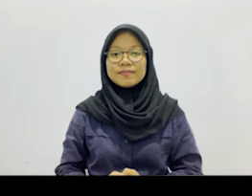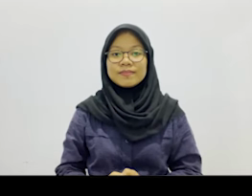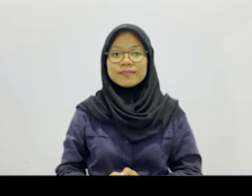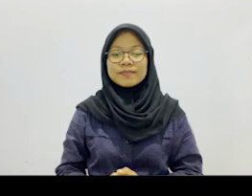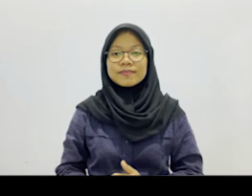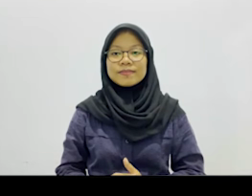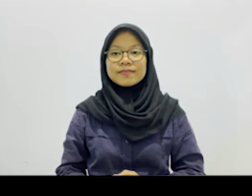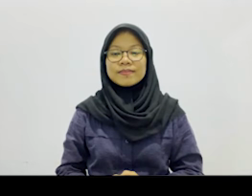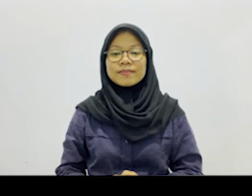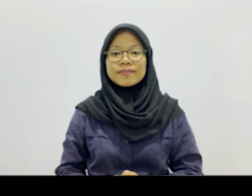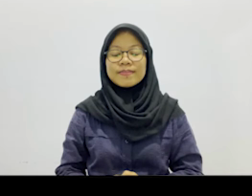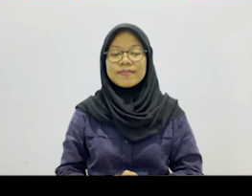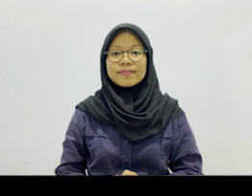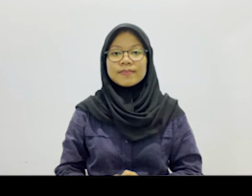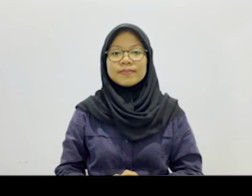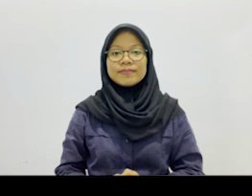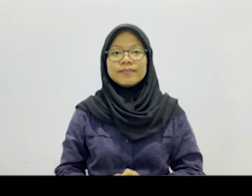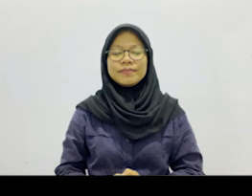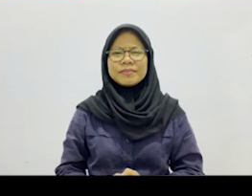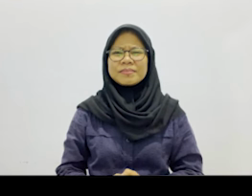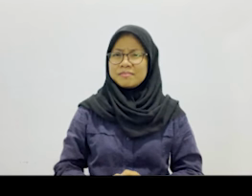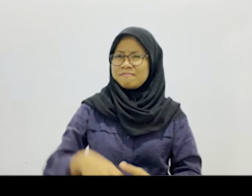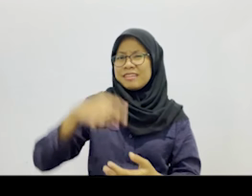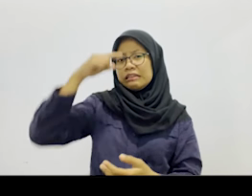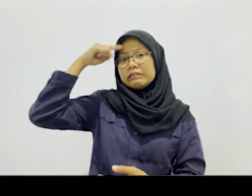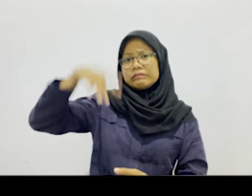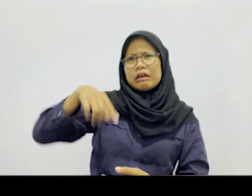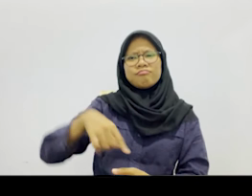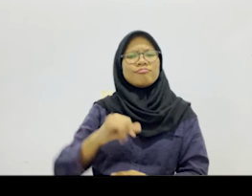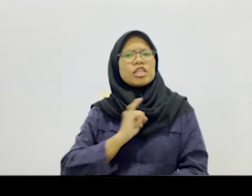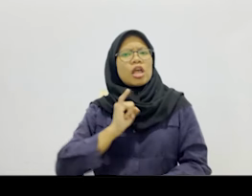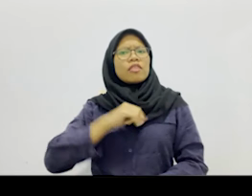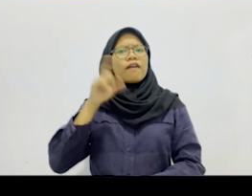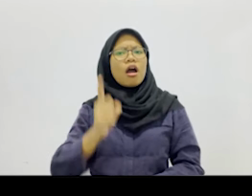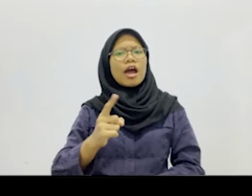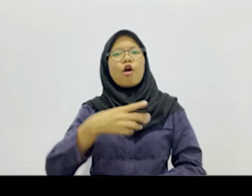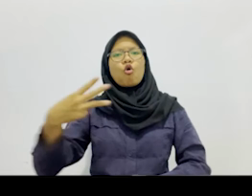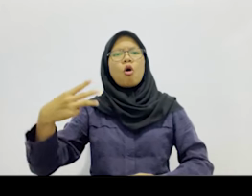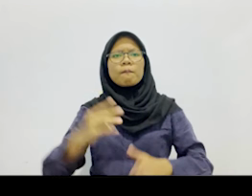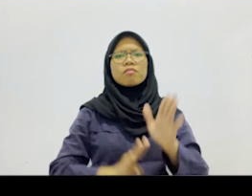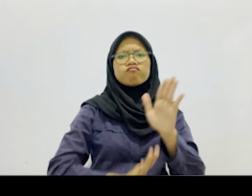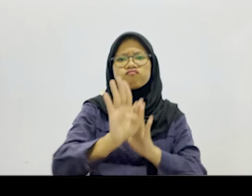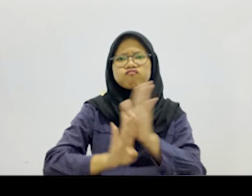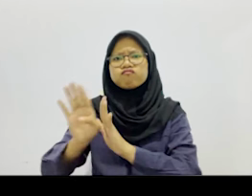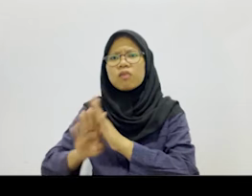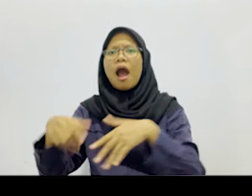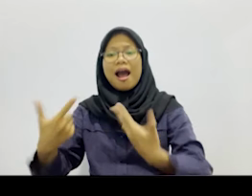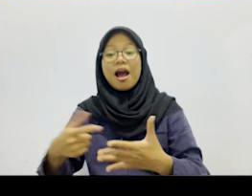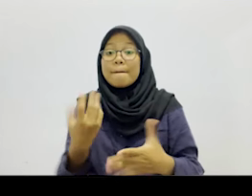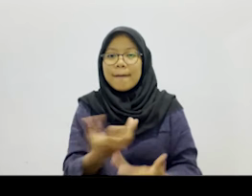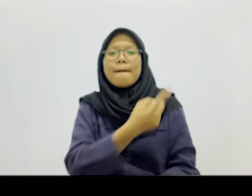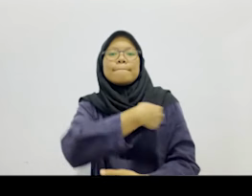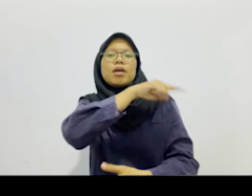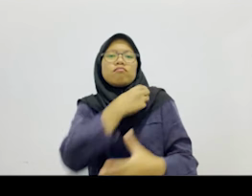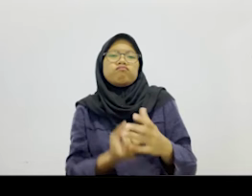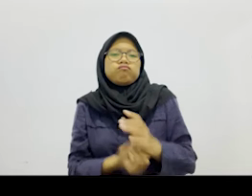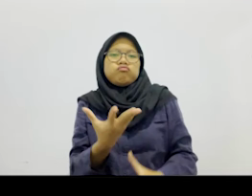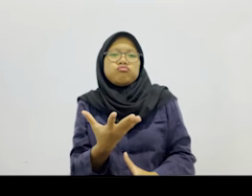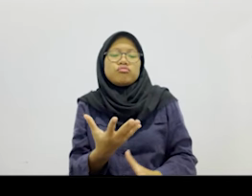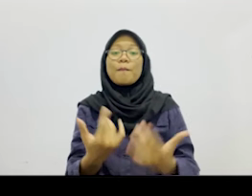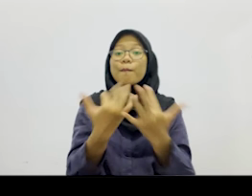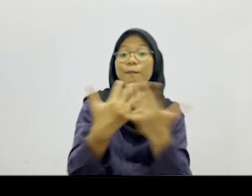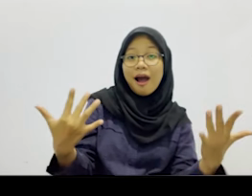belajar komputer. Seiring berjalannya waktu, rumah kepompong juga dimanfaatkan oleh ibu-ibu untuk berkumpul dan melakukan aktivitas pemberdayaan.